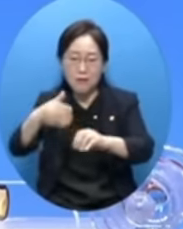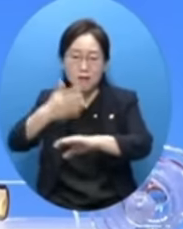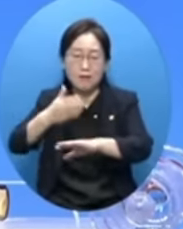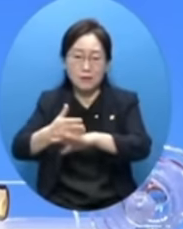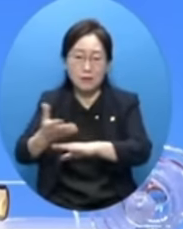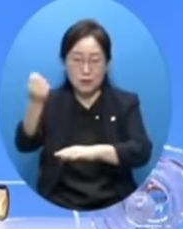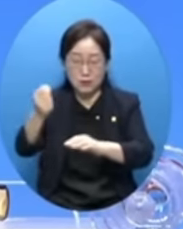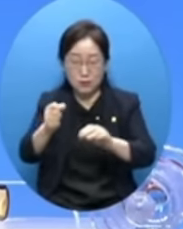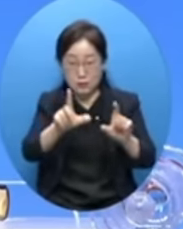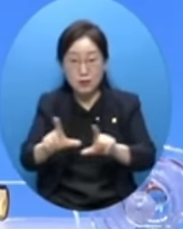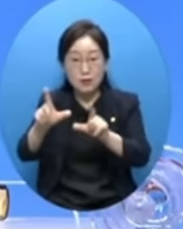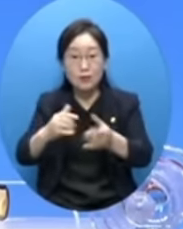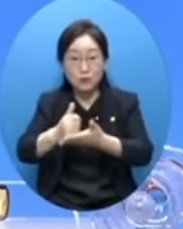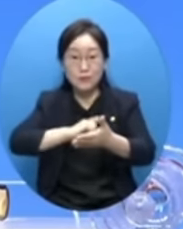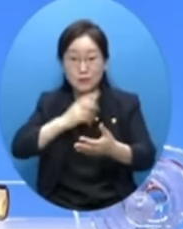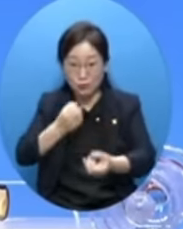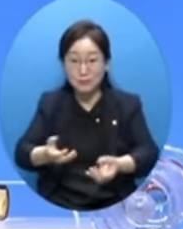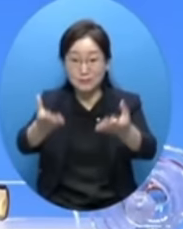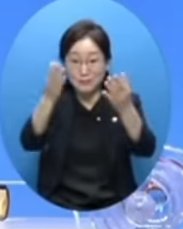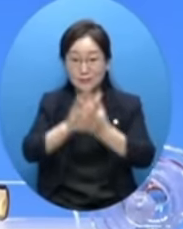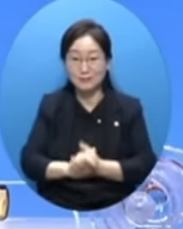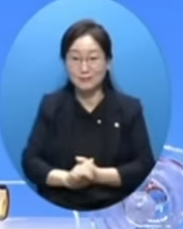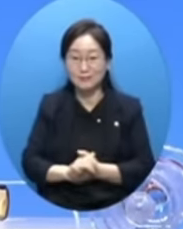되시기를 주님의 이름으로 축원합니다.